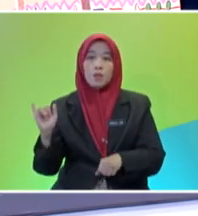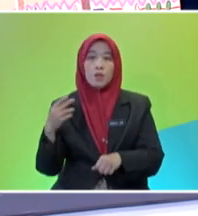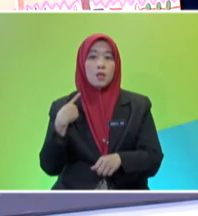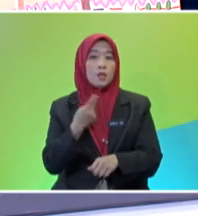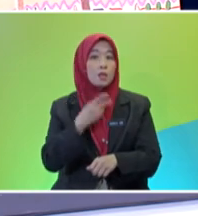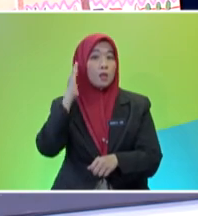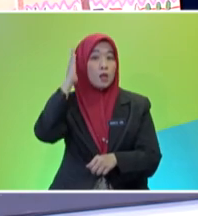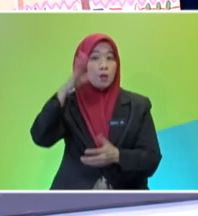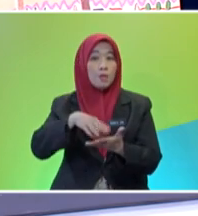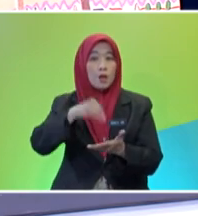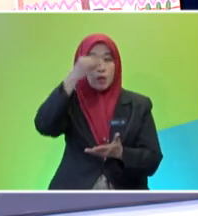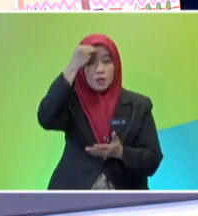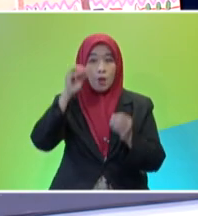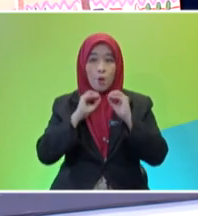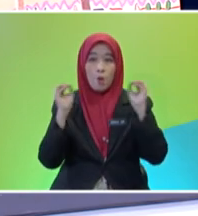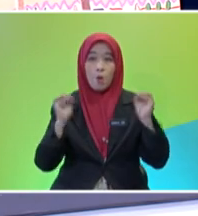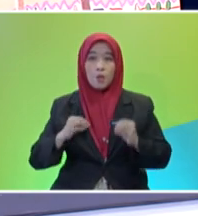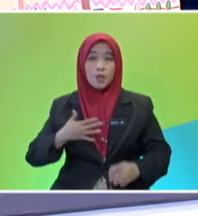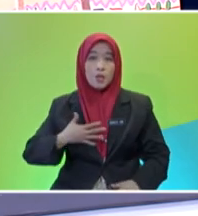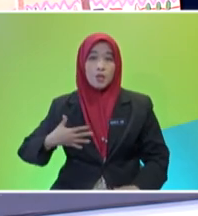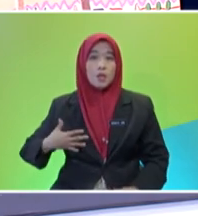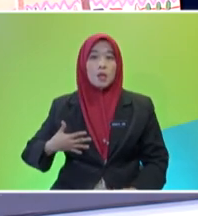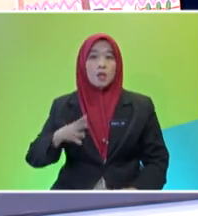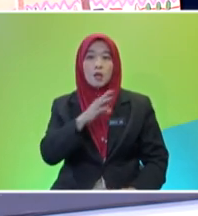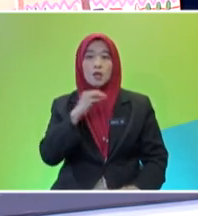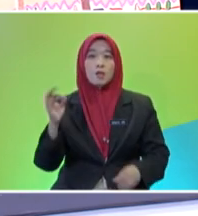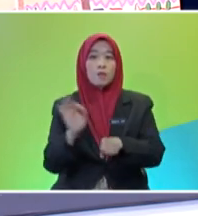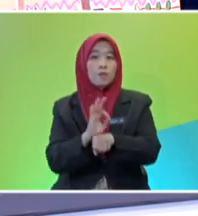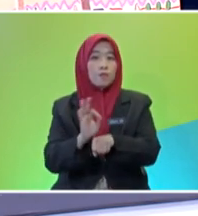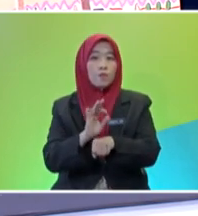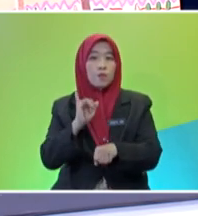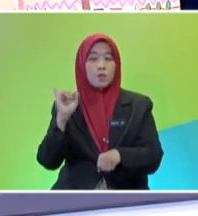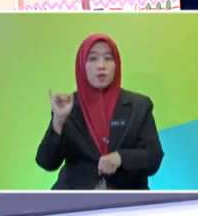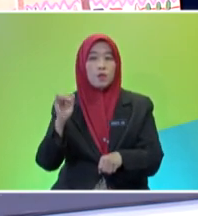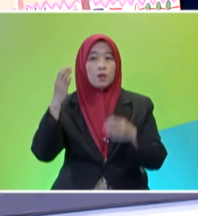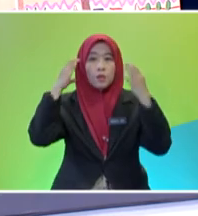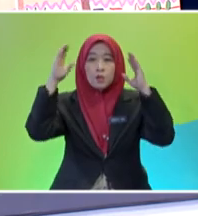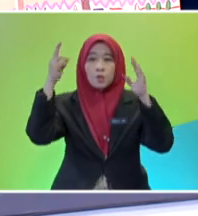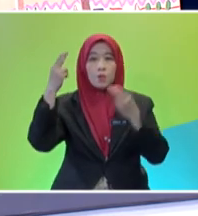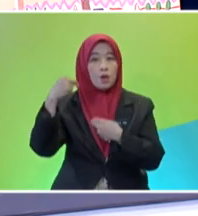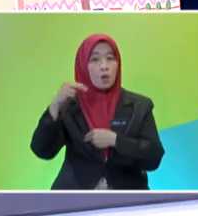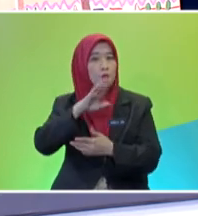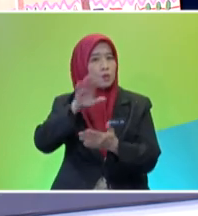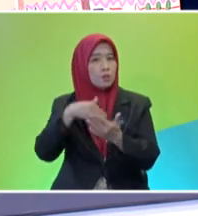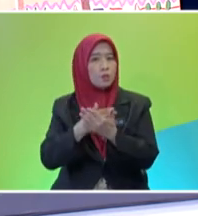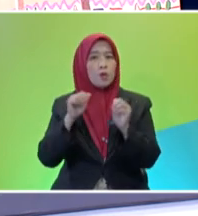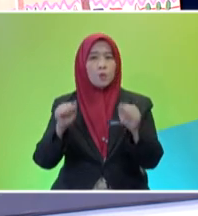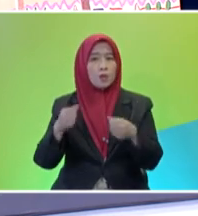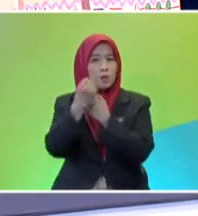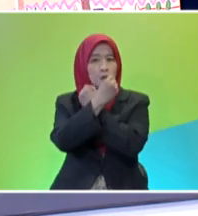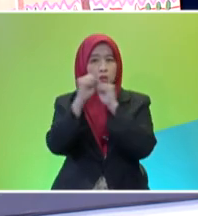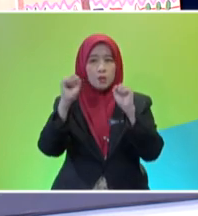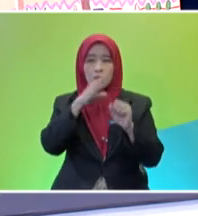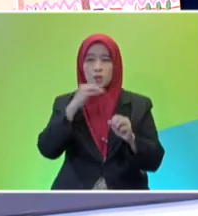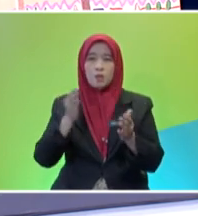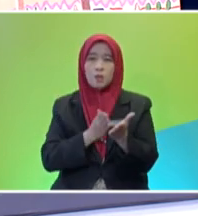tentang organ deria dan fungsinya. Jadi cikgu harap semua boleh sedia dan terus bersama